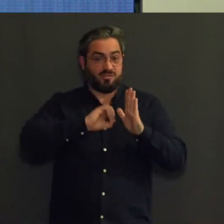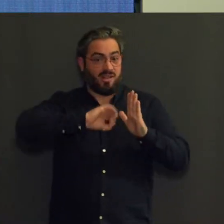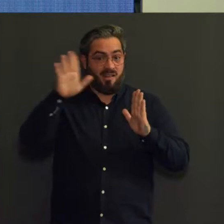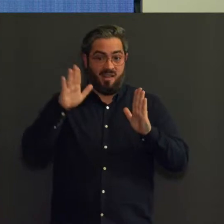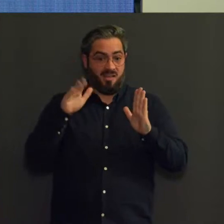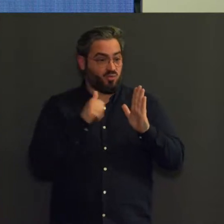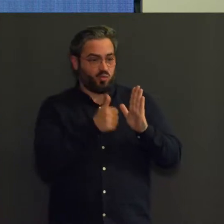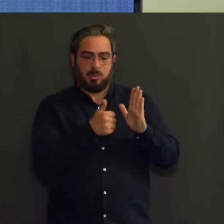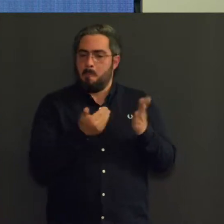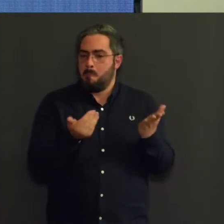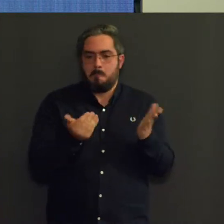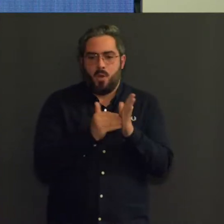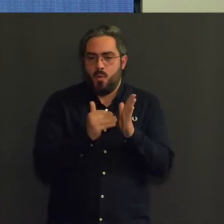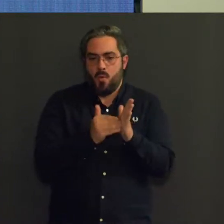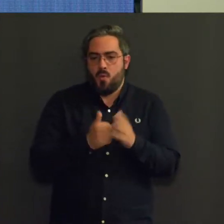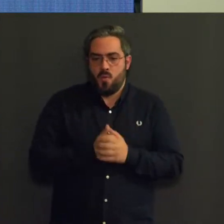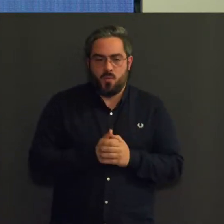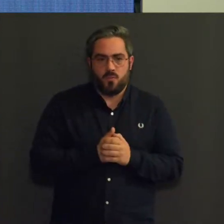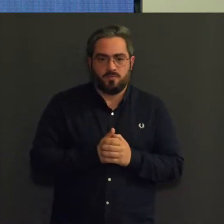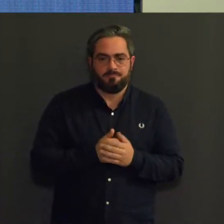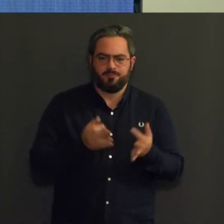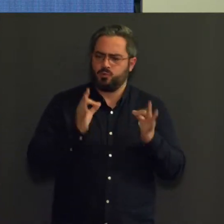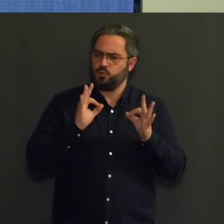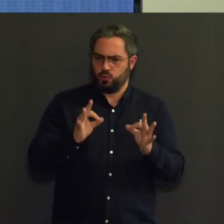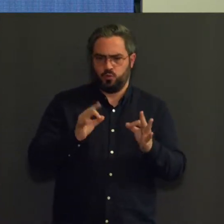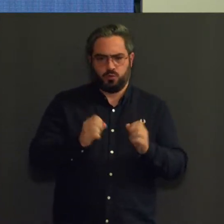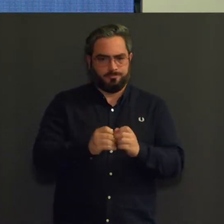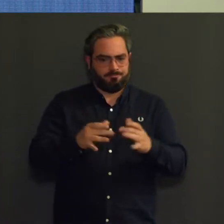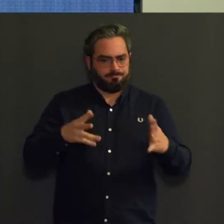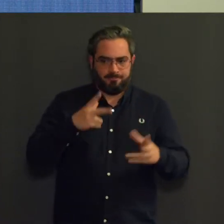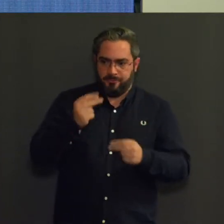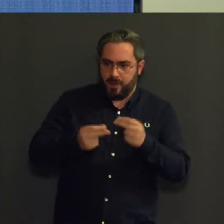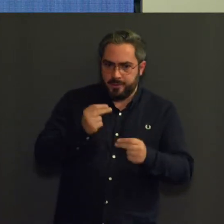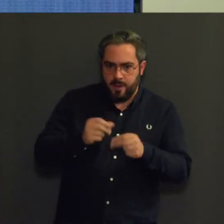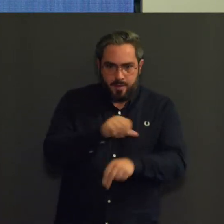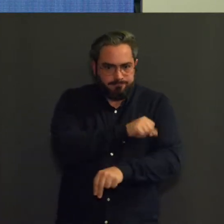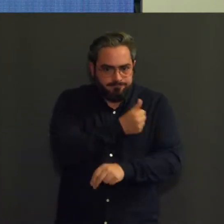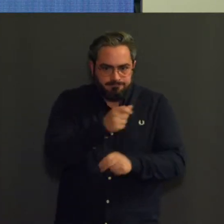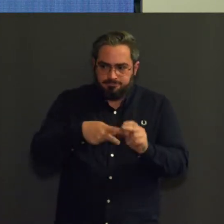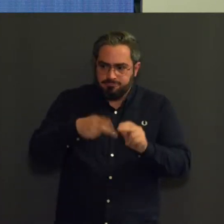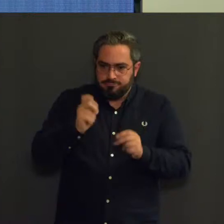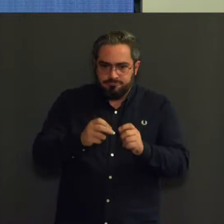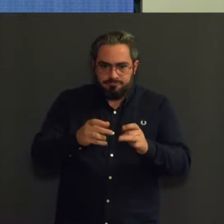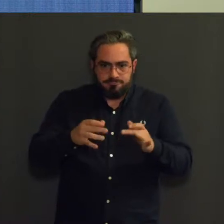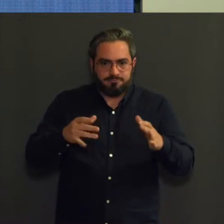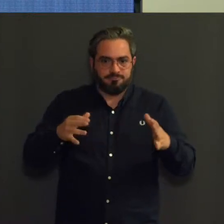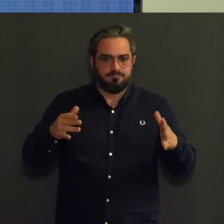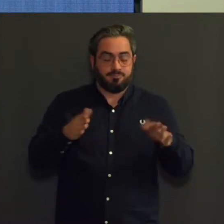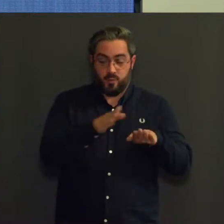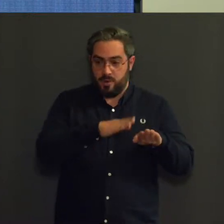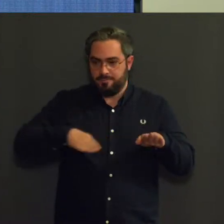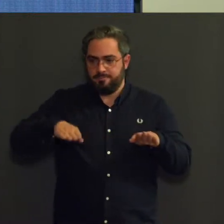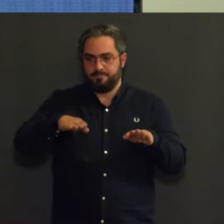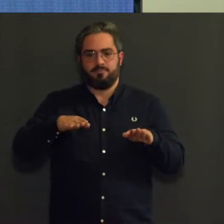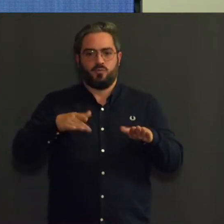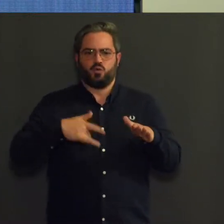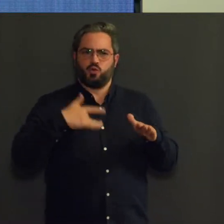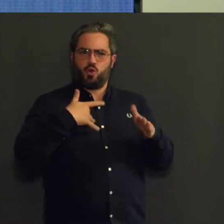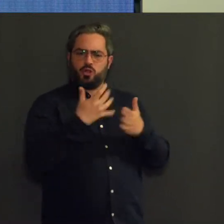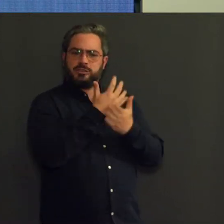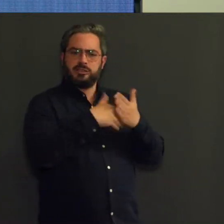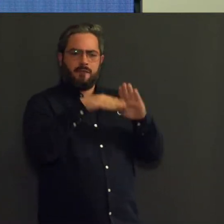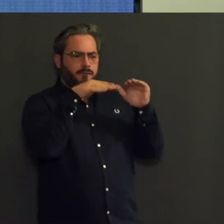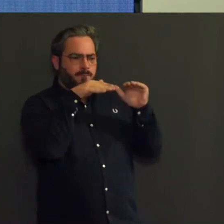bien sûr, c'est avec l'augmentation de la vaccination d'une part et d'autre part aussi avec l'amélioration de la situation épidémiologique, on